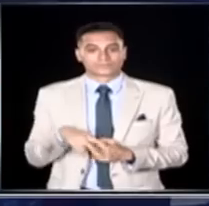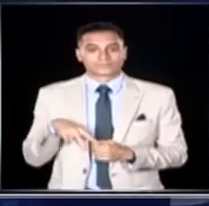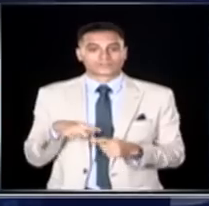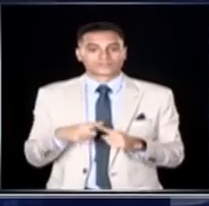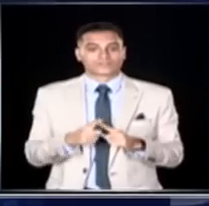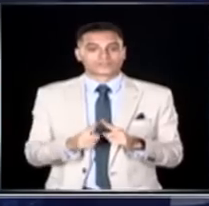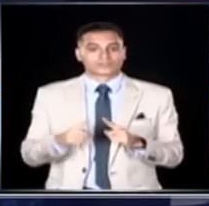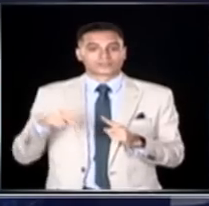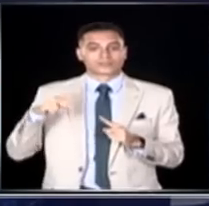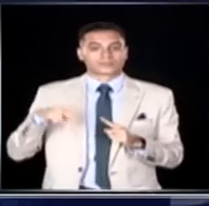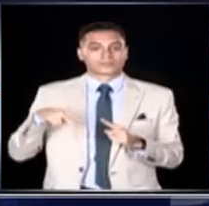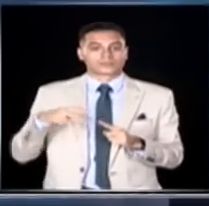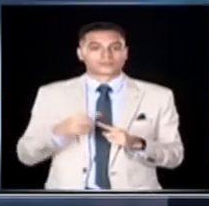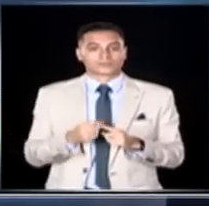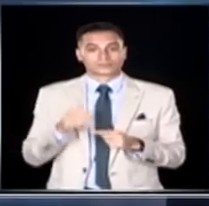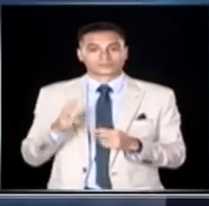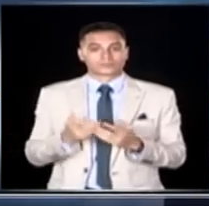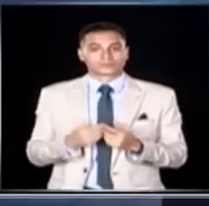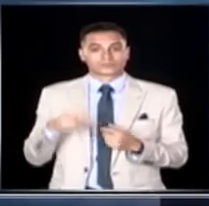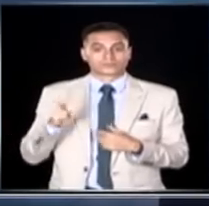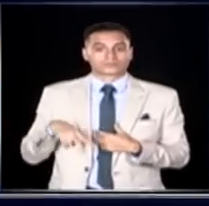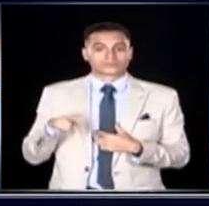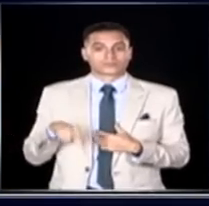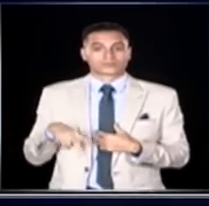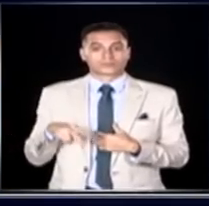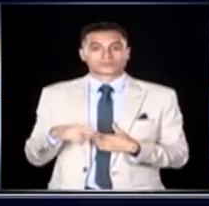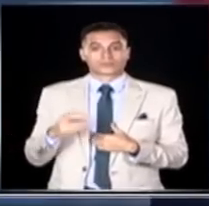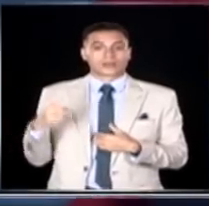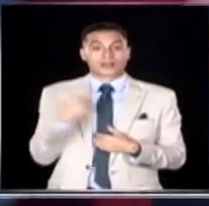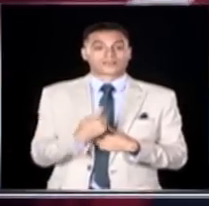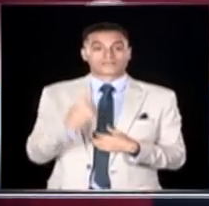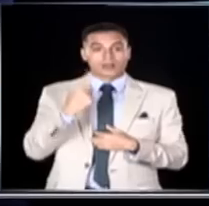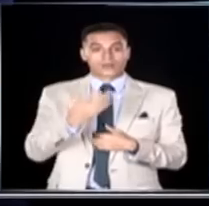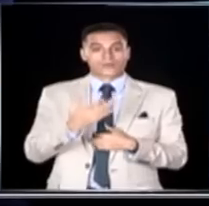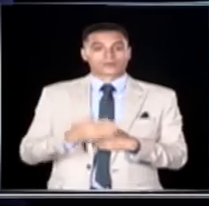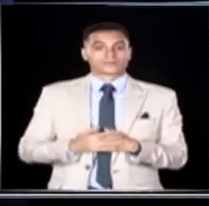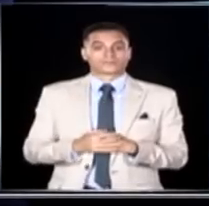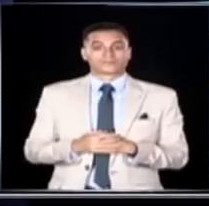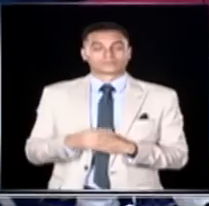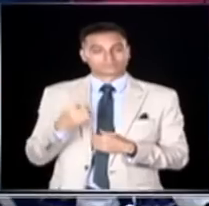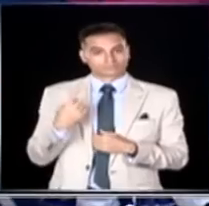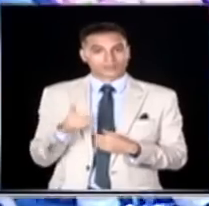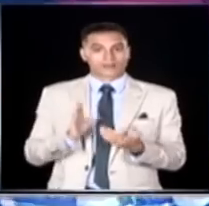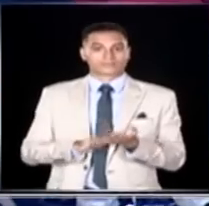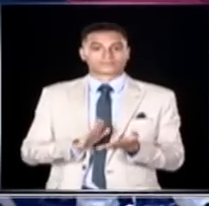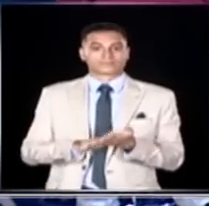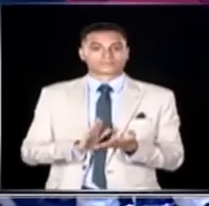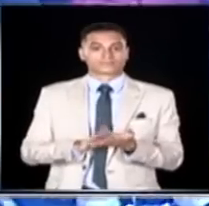ثمانية في 18. 18. الهدف الأول، برافو عليك.